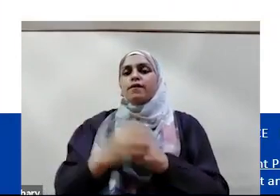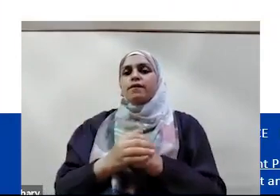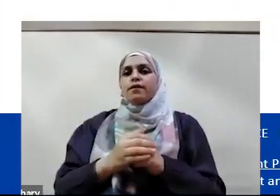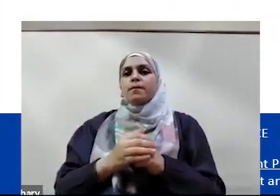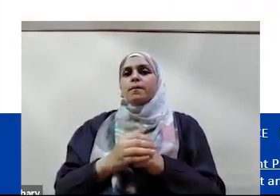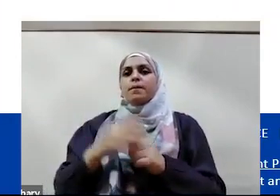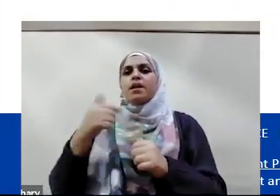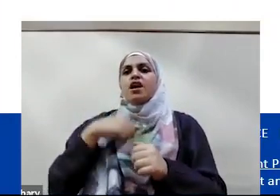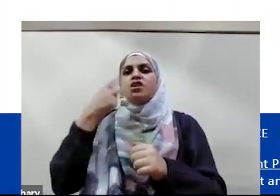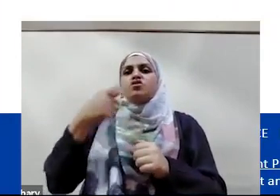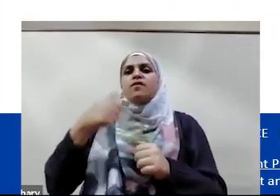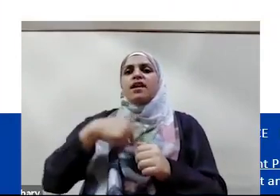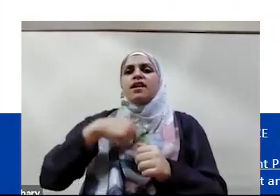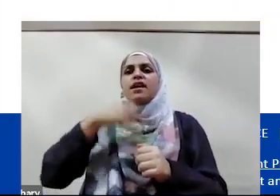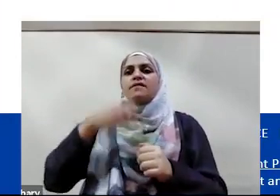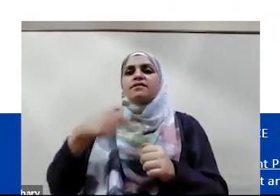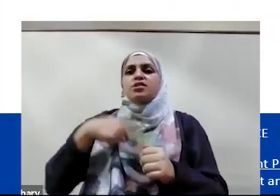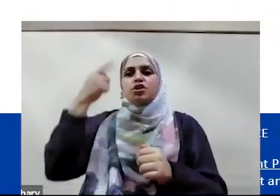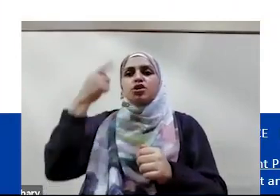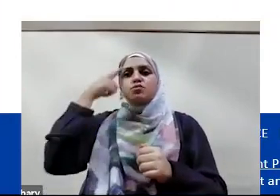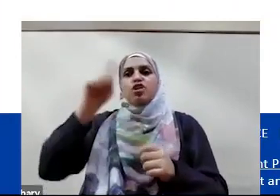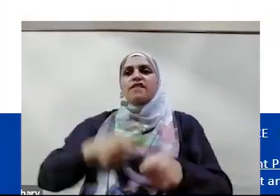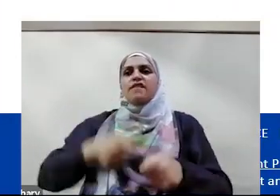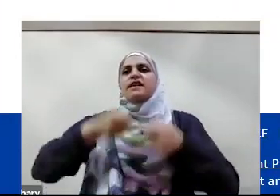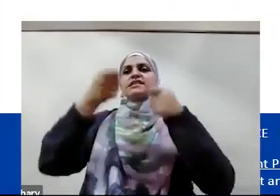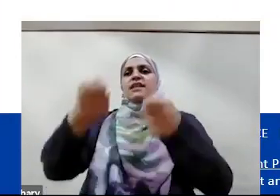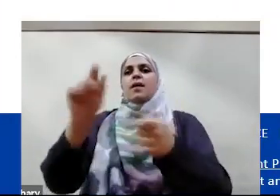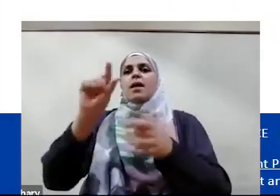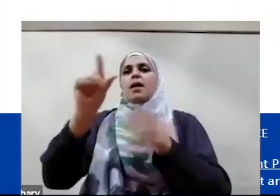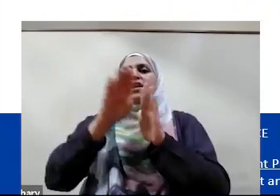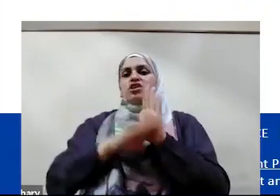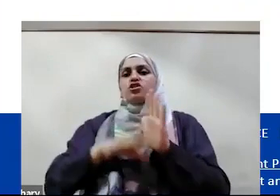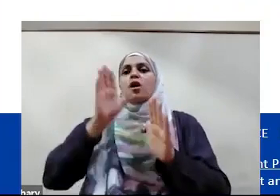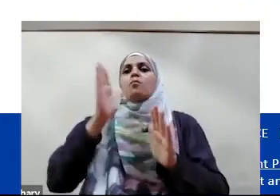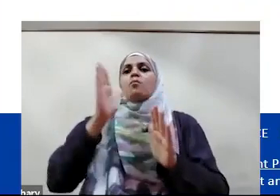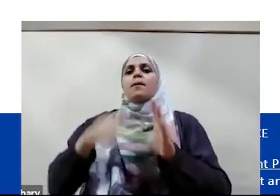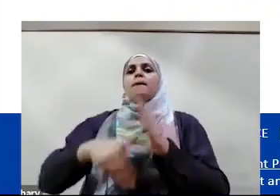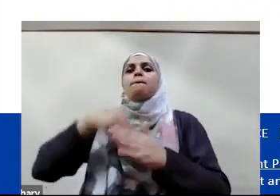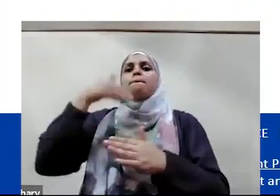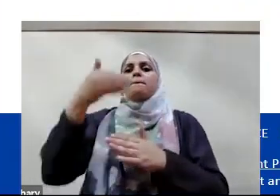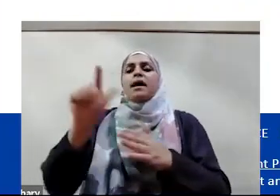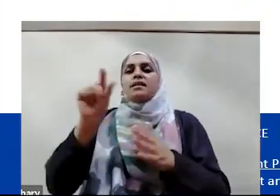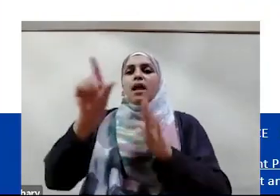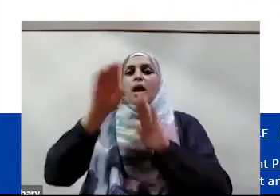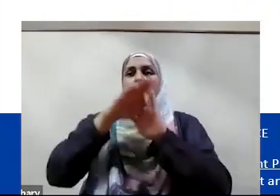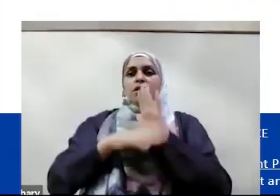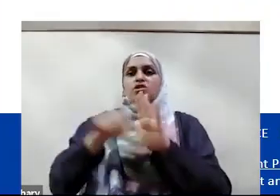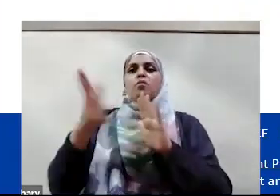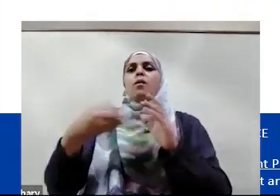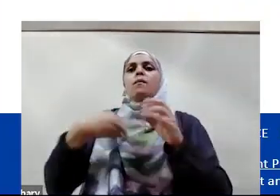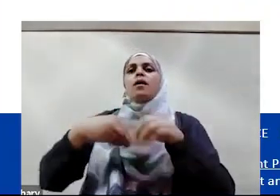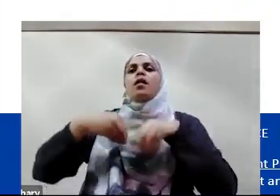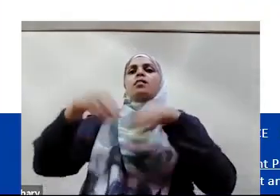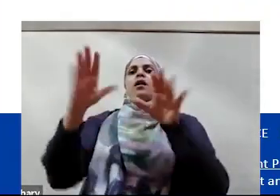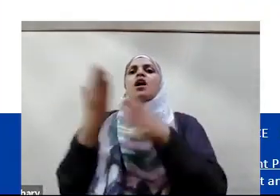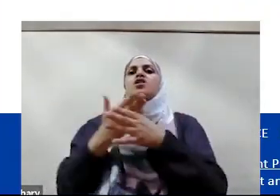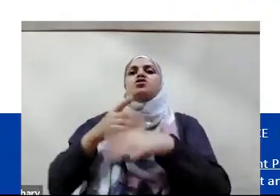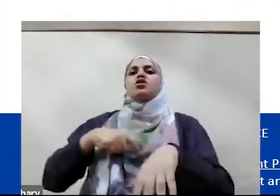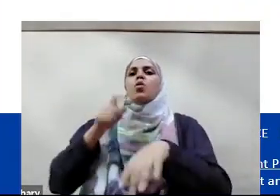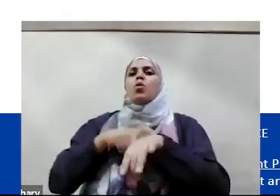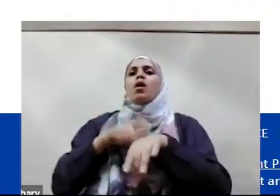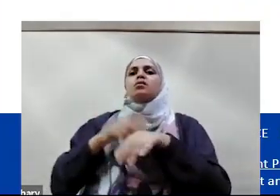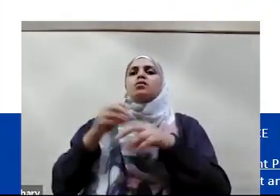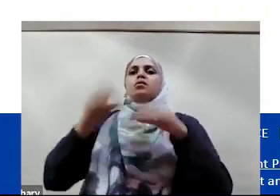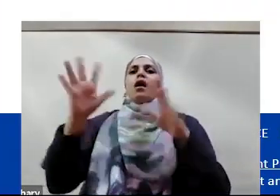هلاقي نفسي مش عارف اسلم الابليكيشن، فممكن بعد التعب ده كله الابليكيشن يروح عليا بس بسبب ان انا الوقت راح عليا او ان